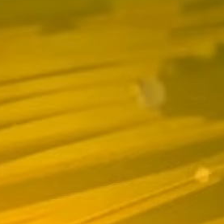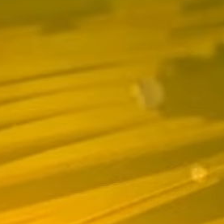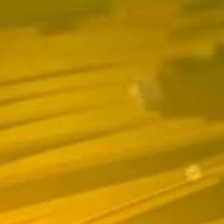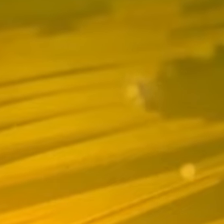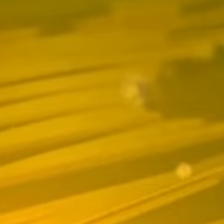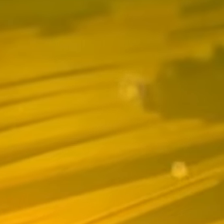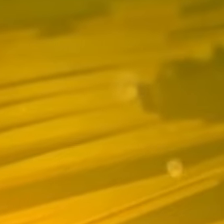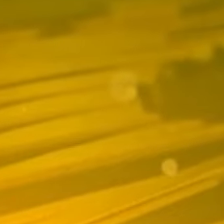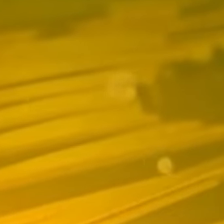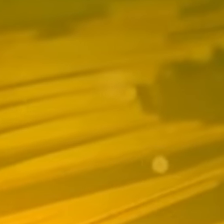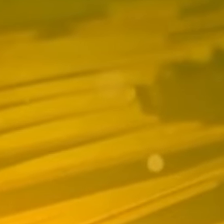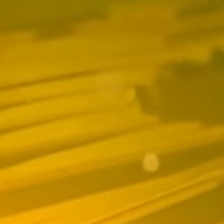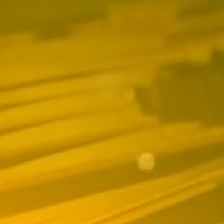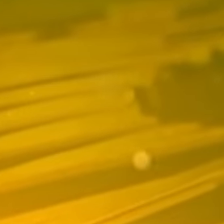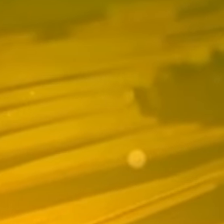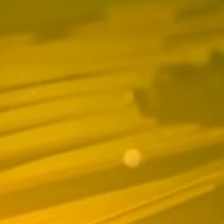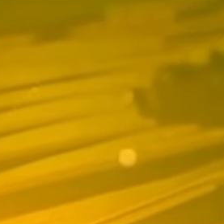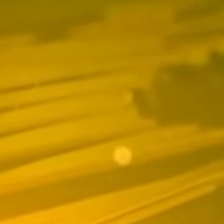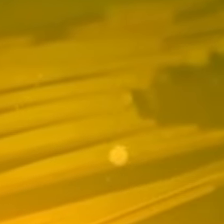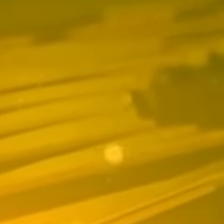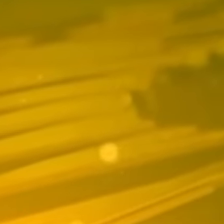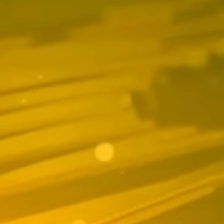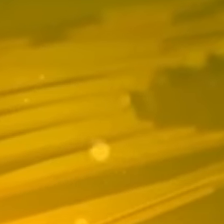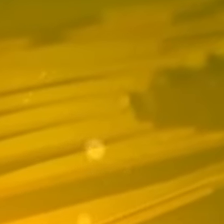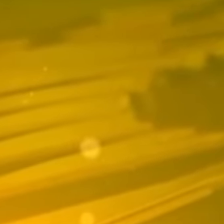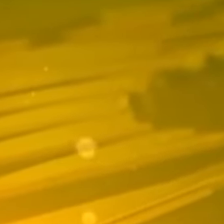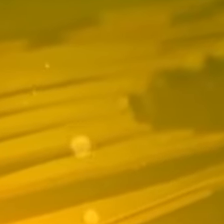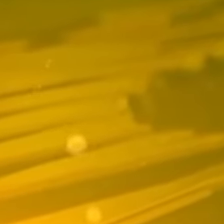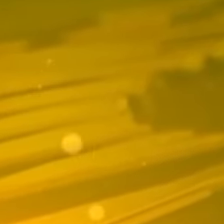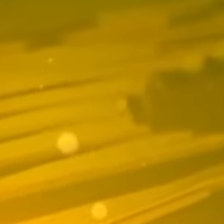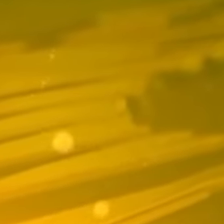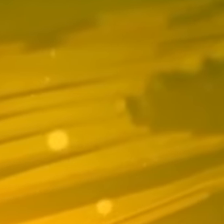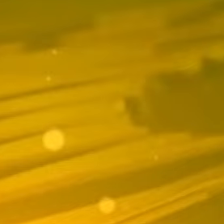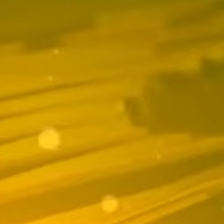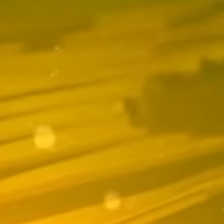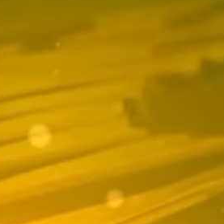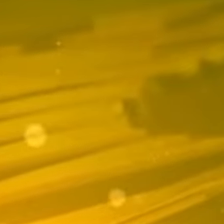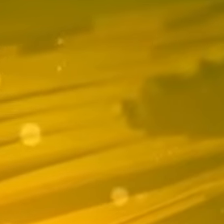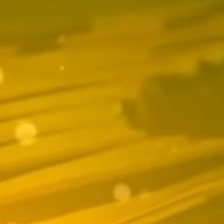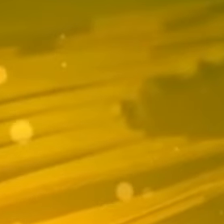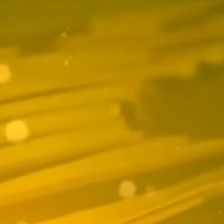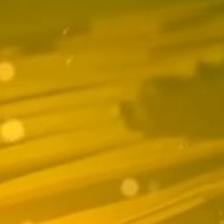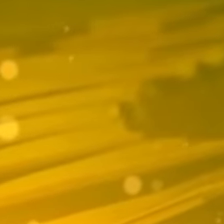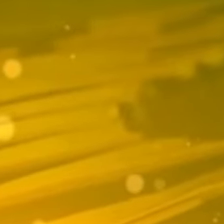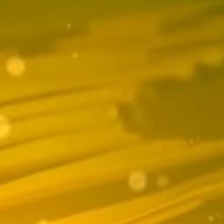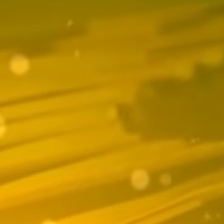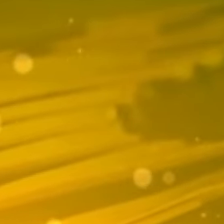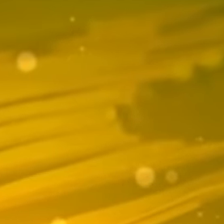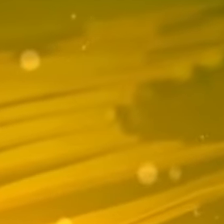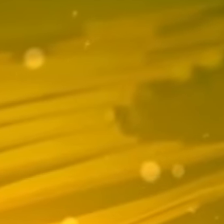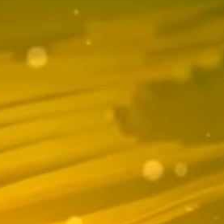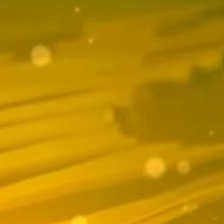السلام عليكم أيها المشايخ الكرام، شكرا لكم على إتاحة هذه